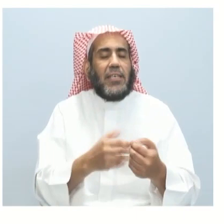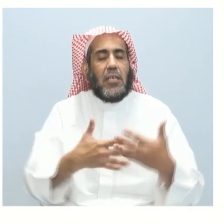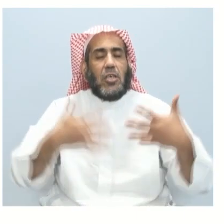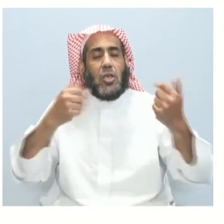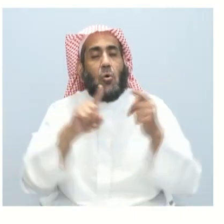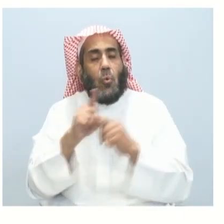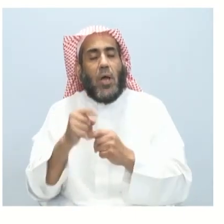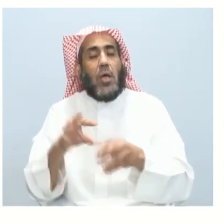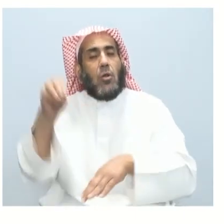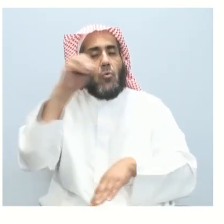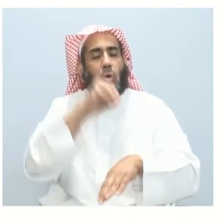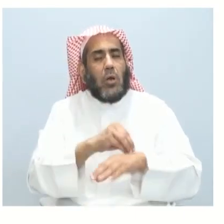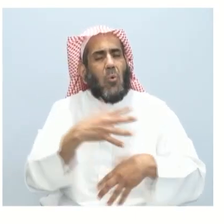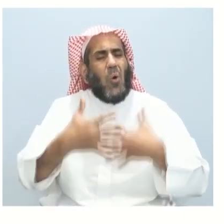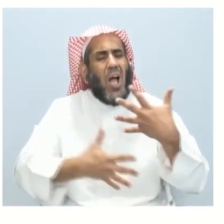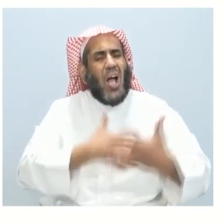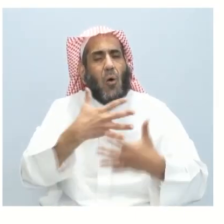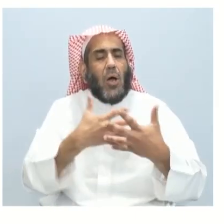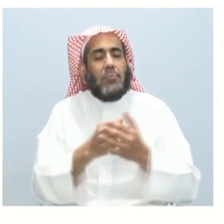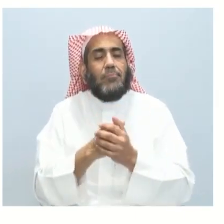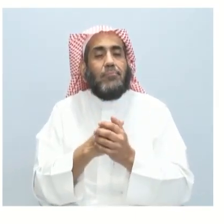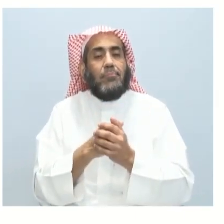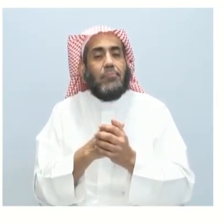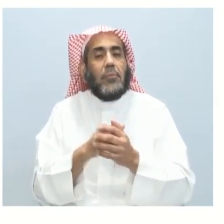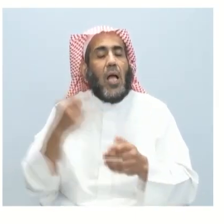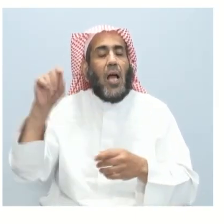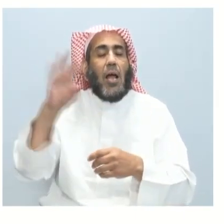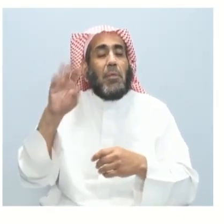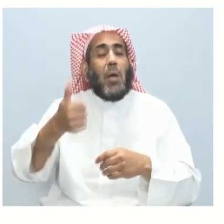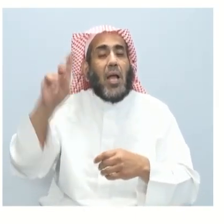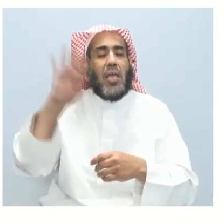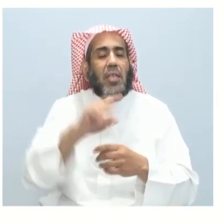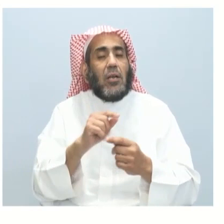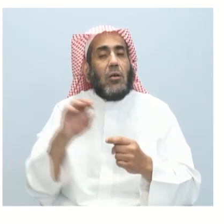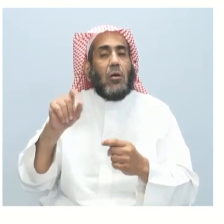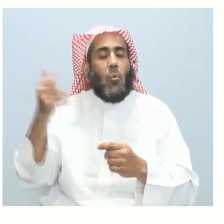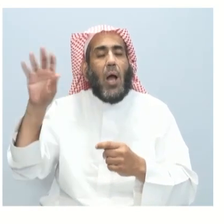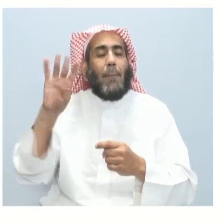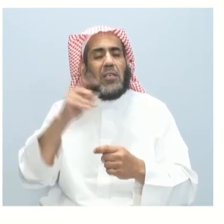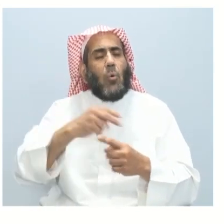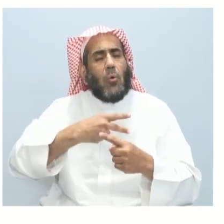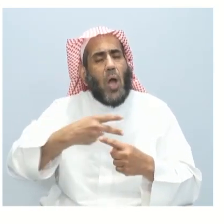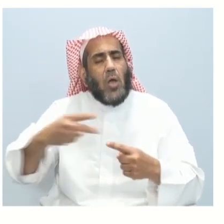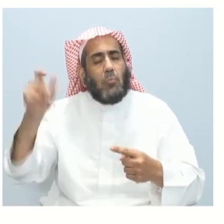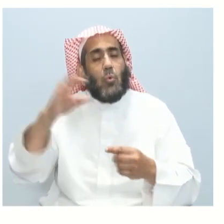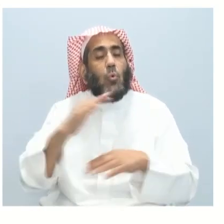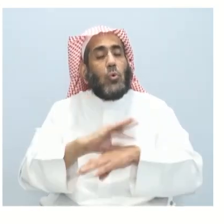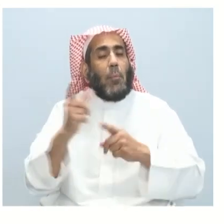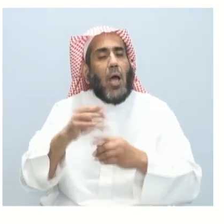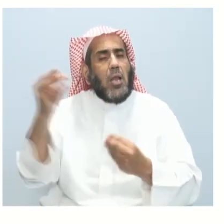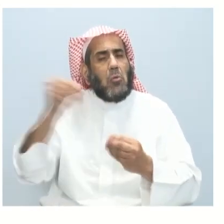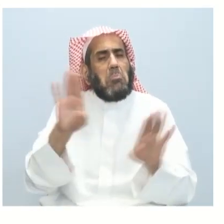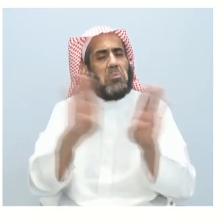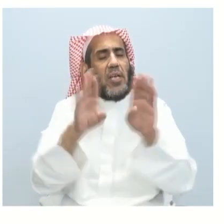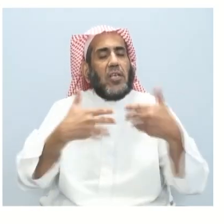الشعر وهذه ايضا نقل الينا وحاور ايضا كال علي احمد باكثير واحمد شوقي وغيرهم من الادباء ان ياتوا